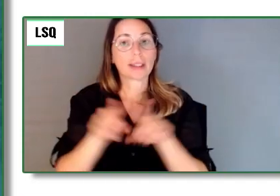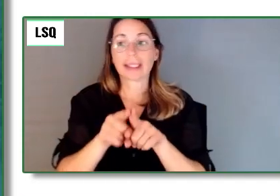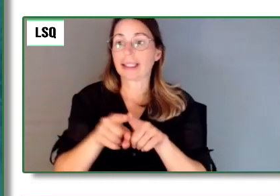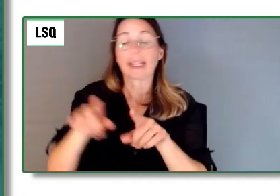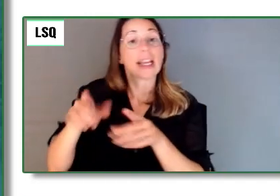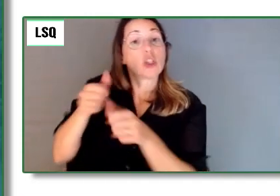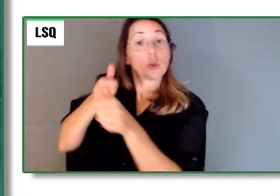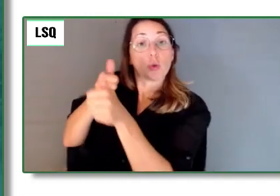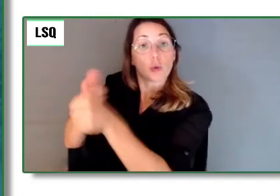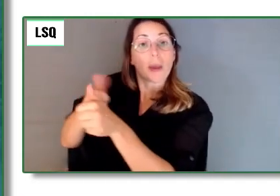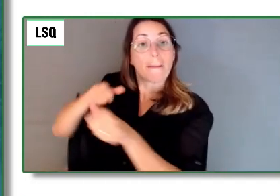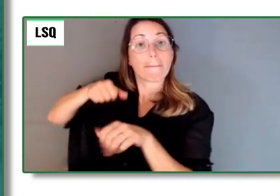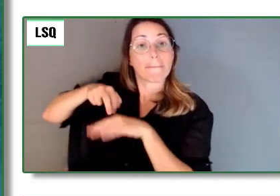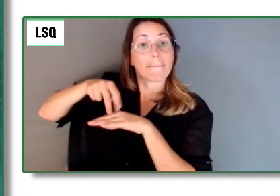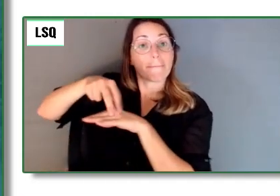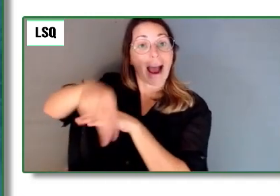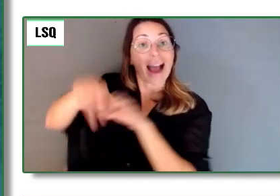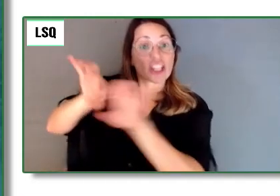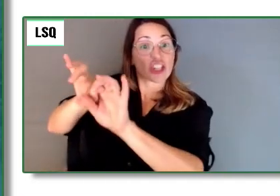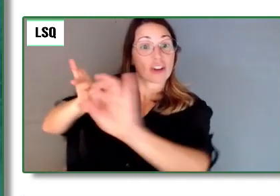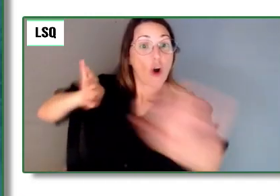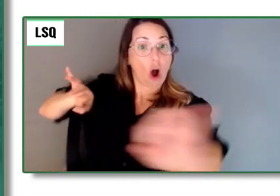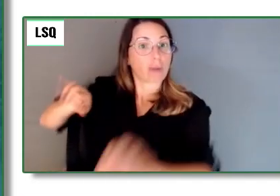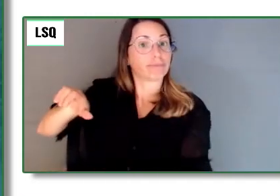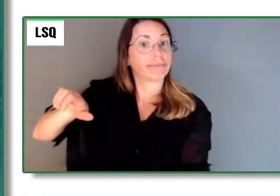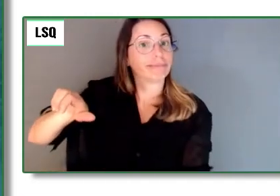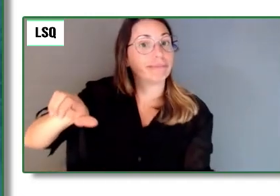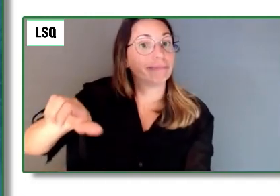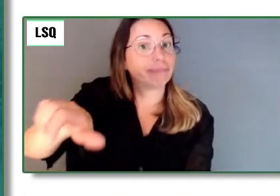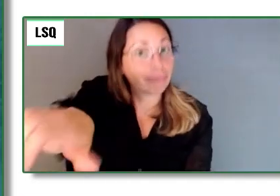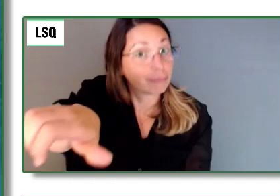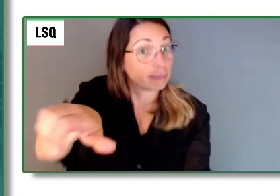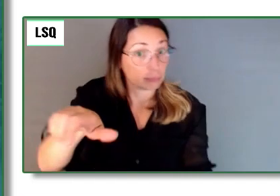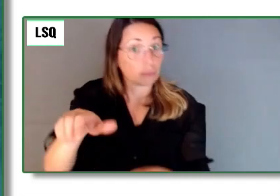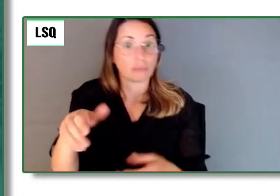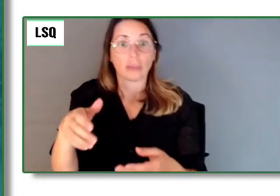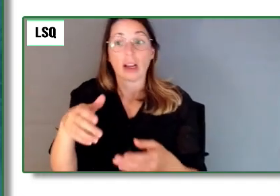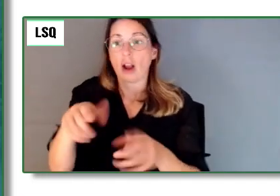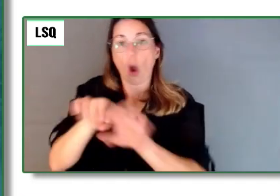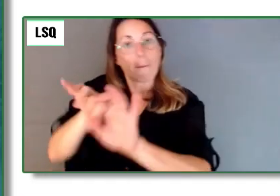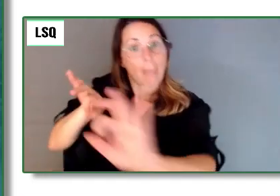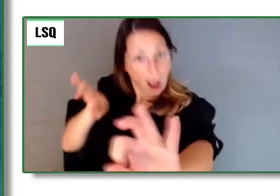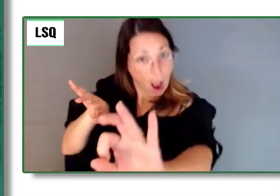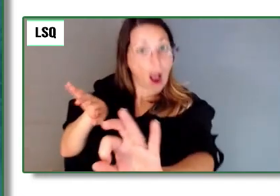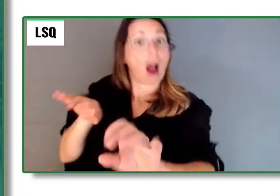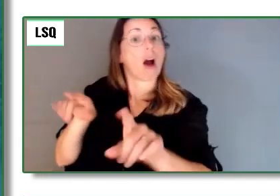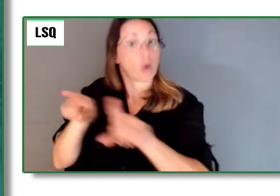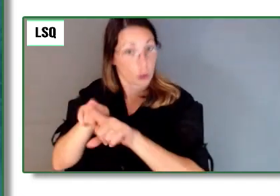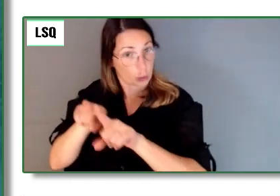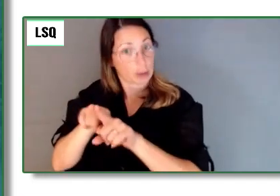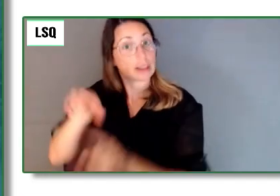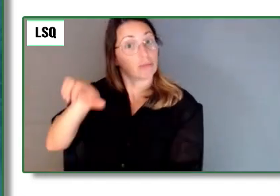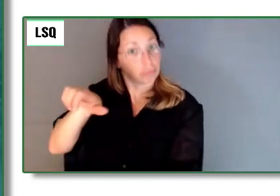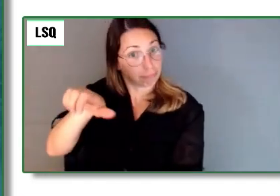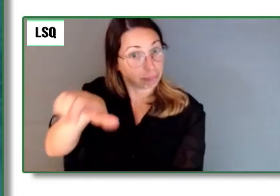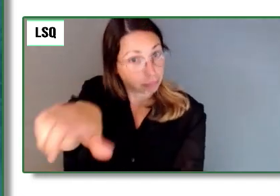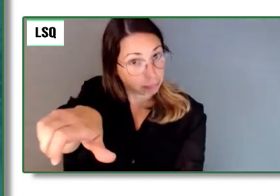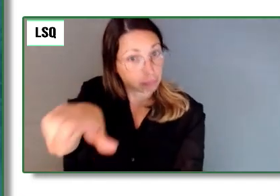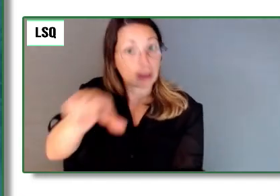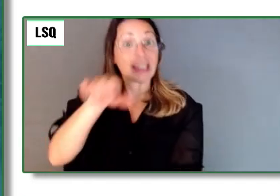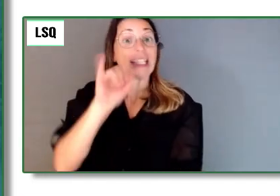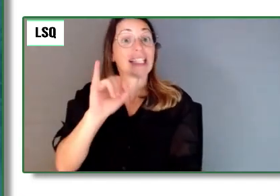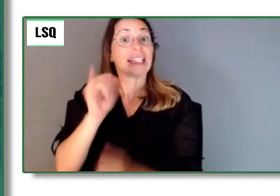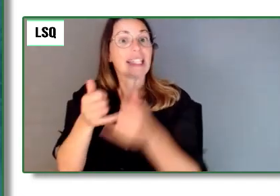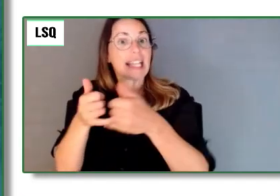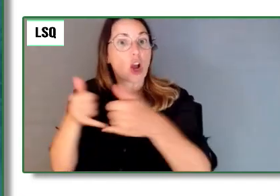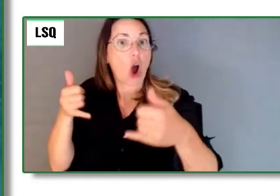cordes ne sont pas là pour vous maintenir debout, mais ça peut vous aider si c'est une technique d'un guide qui voit.